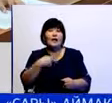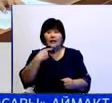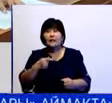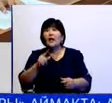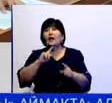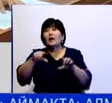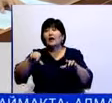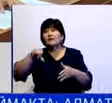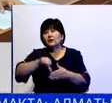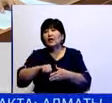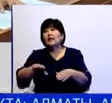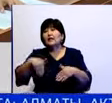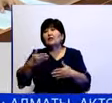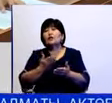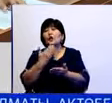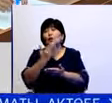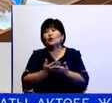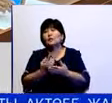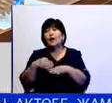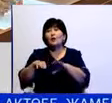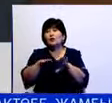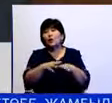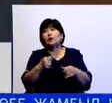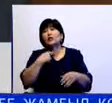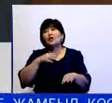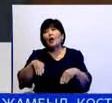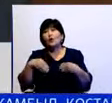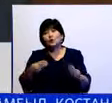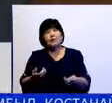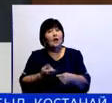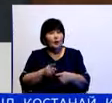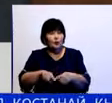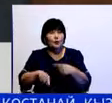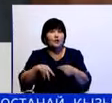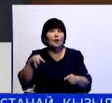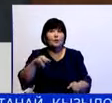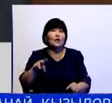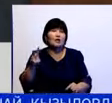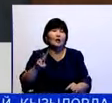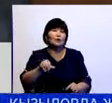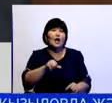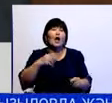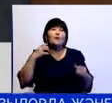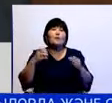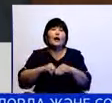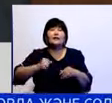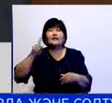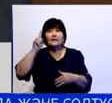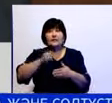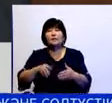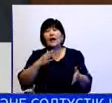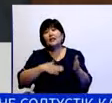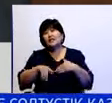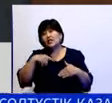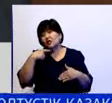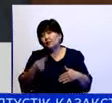Конференцияға қатысушылар енгізілген ұсынысты бірауыздан қолдап дауыс берді. Өз кезегінде Мұрат Нәлғожалы партияластарының сеніміне